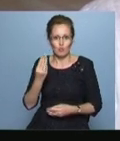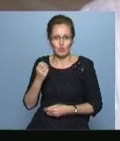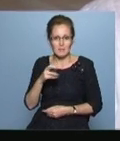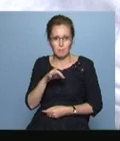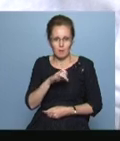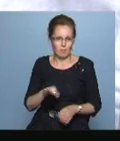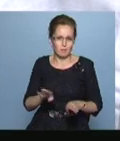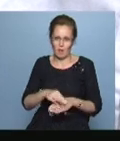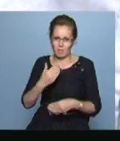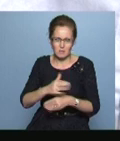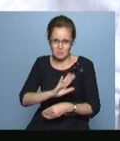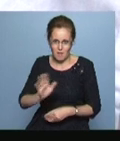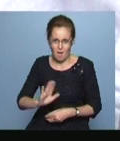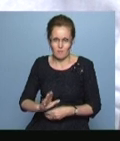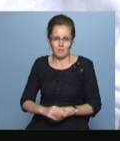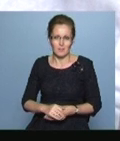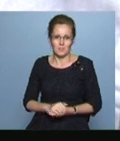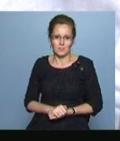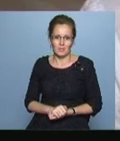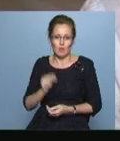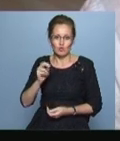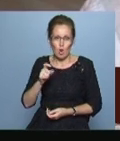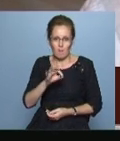не ставят. Я приблизил это все к некой